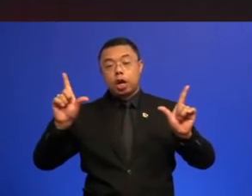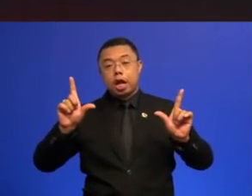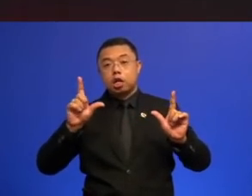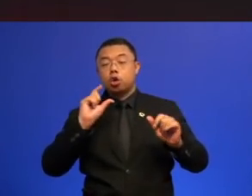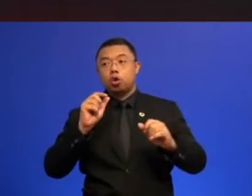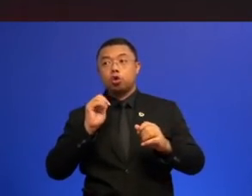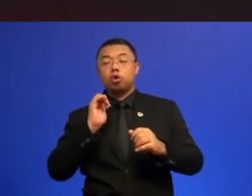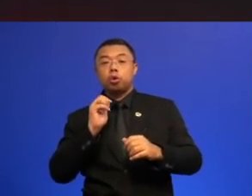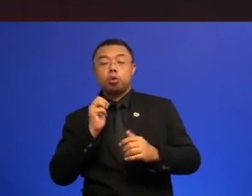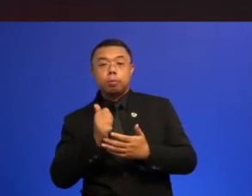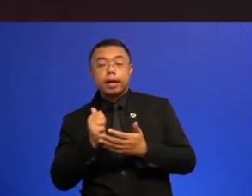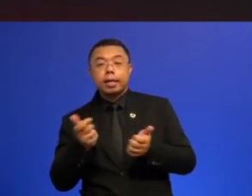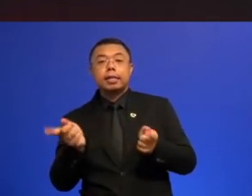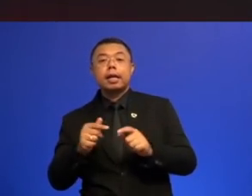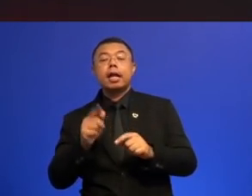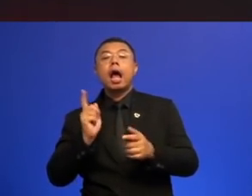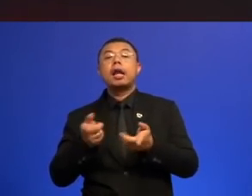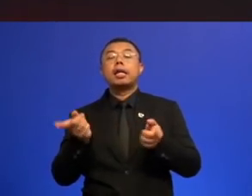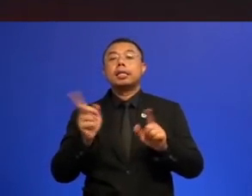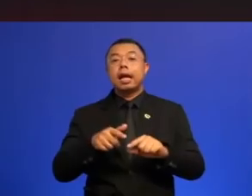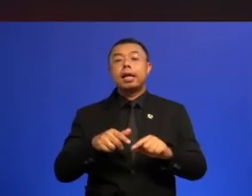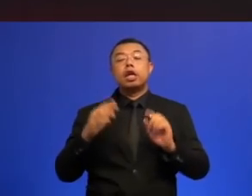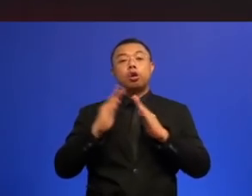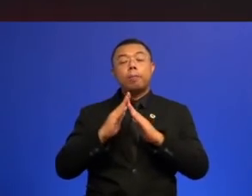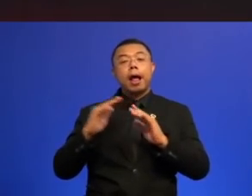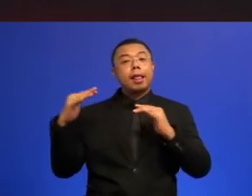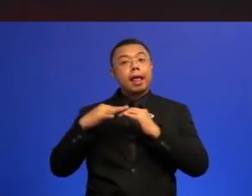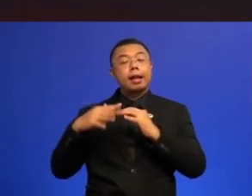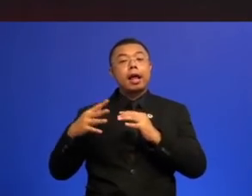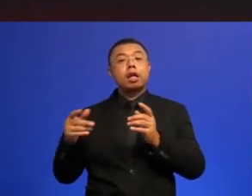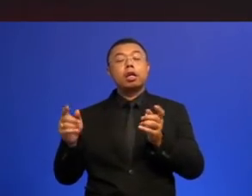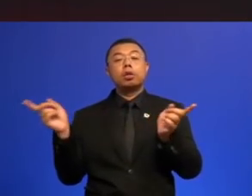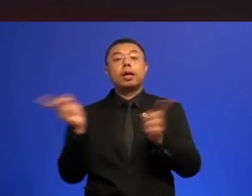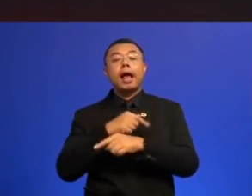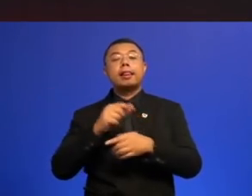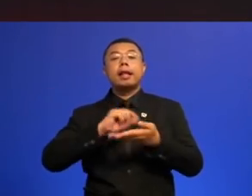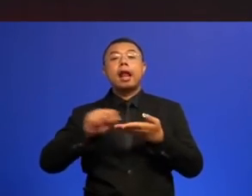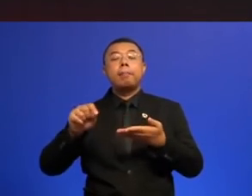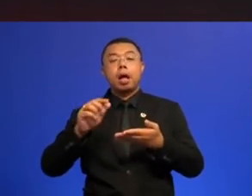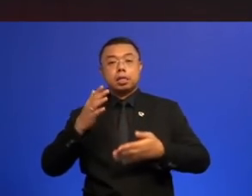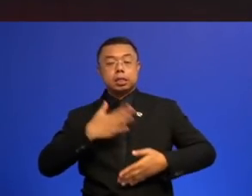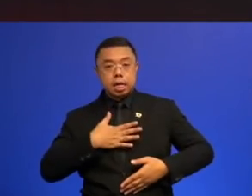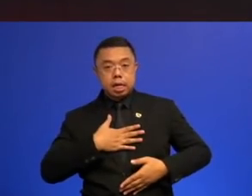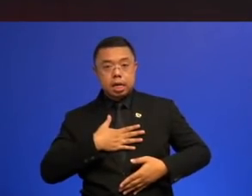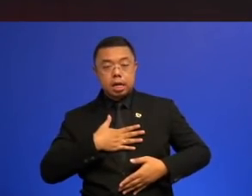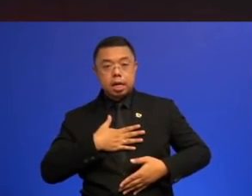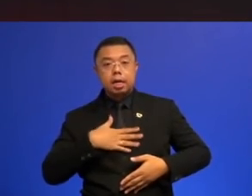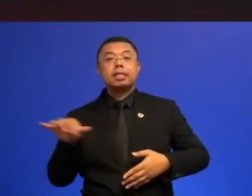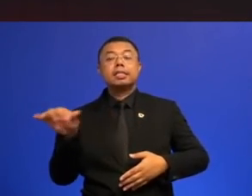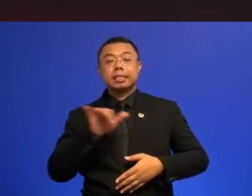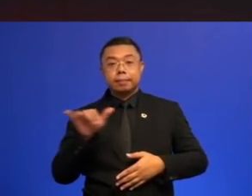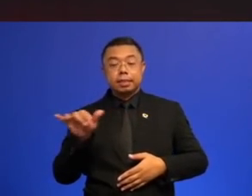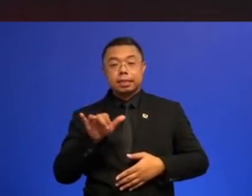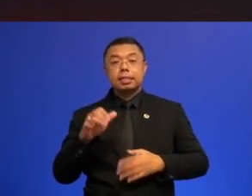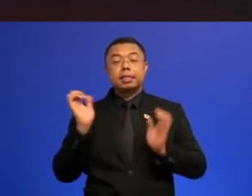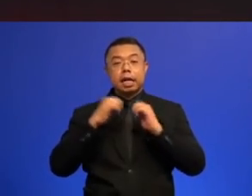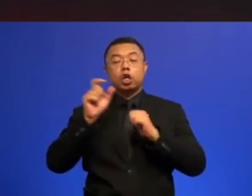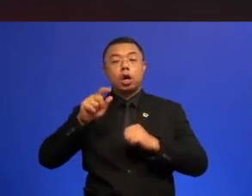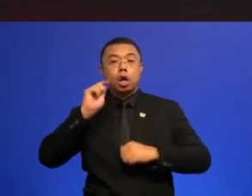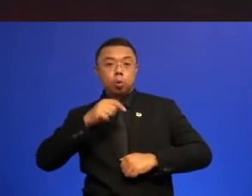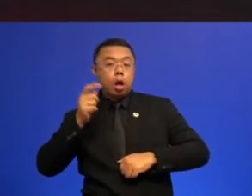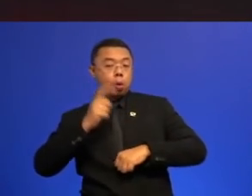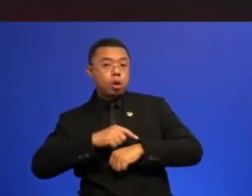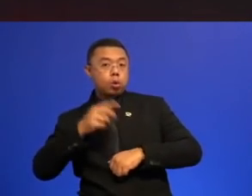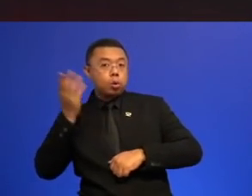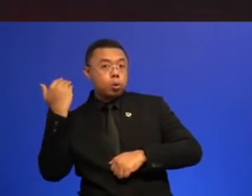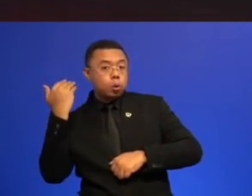menghindari hal sama, terjadi lagi di rumah dan tanah itu dibalik nama atas nama saya seperti janji orang tua waktu